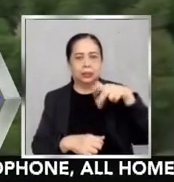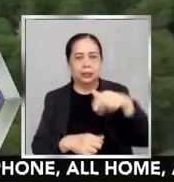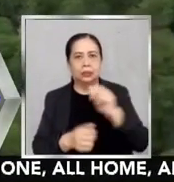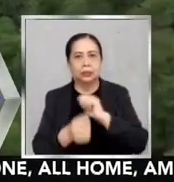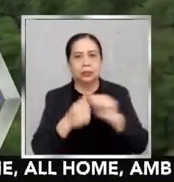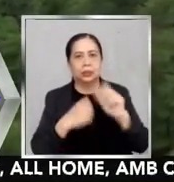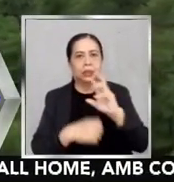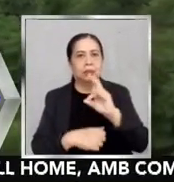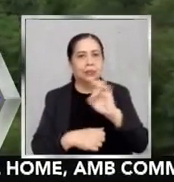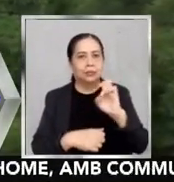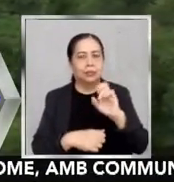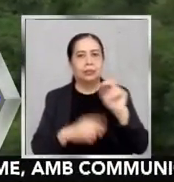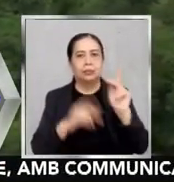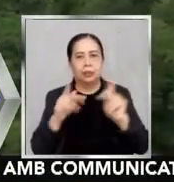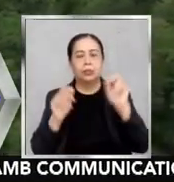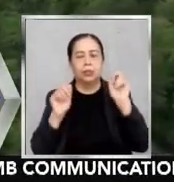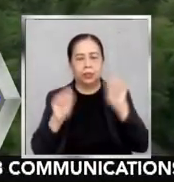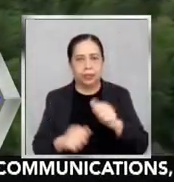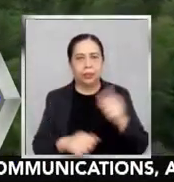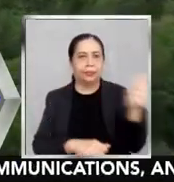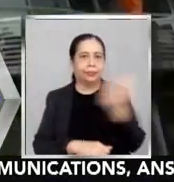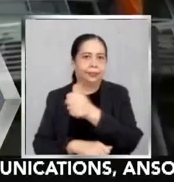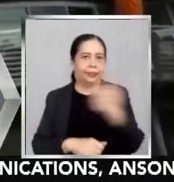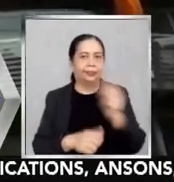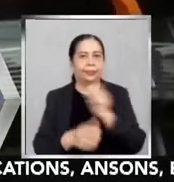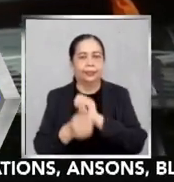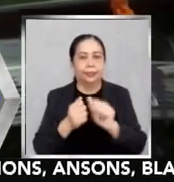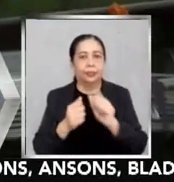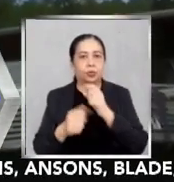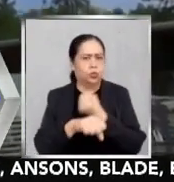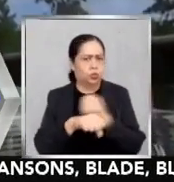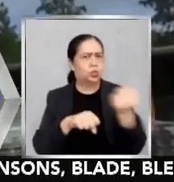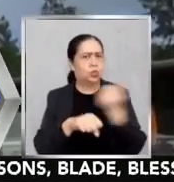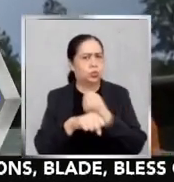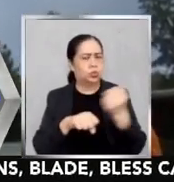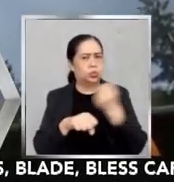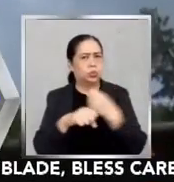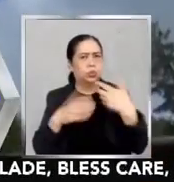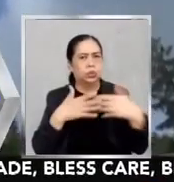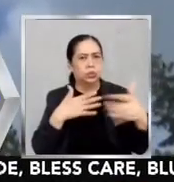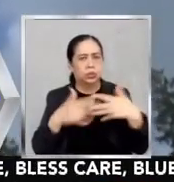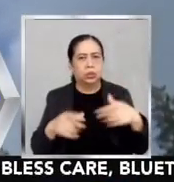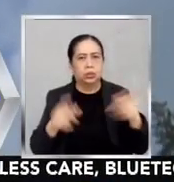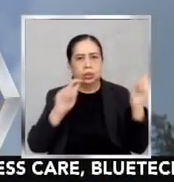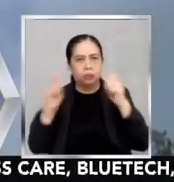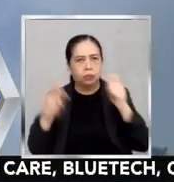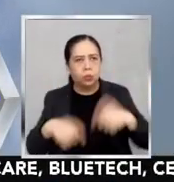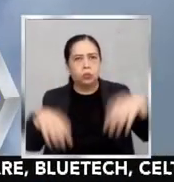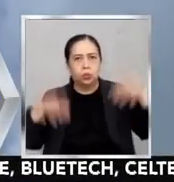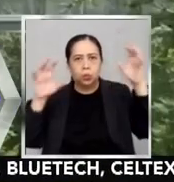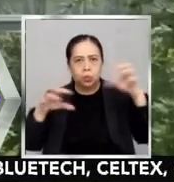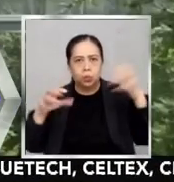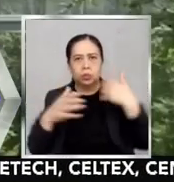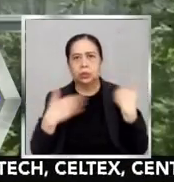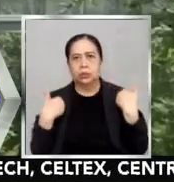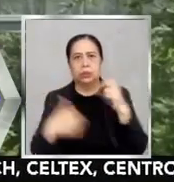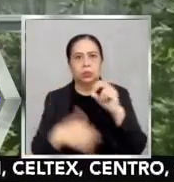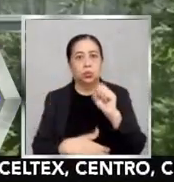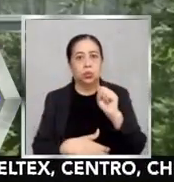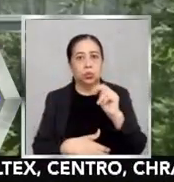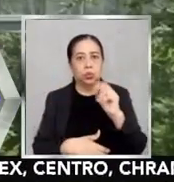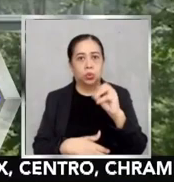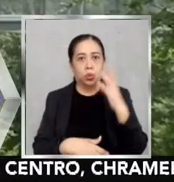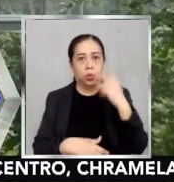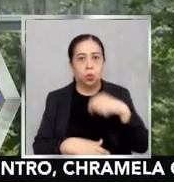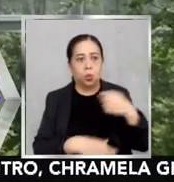700 tao ang pwedeng dumaan dito. Tiyak daw na matibay kahit sa mga bagyo at pag-ulan ng niyebe dahil ang mga pundasyon nito ibinaon